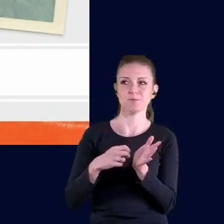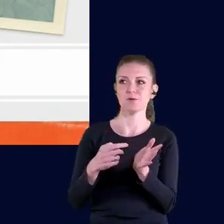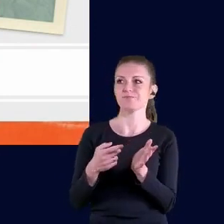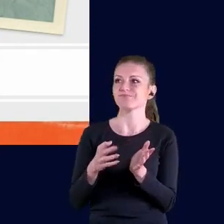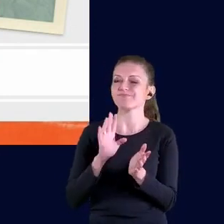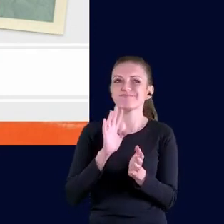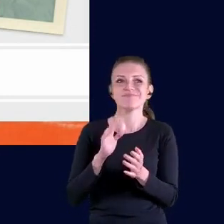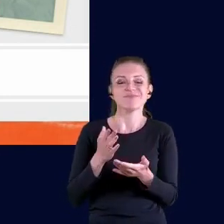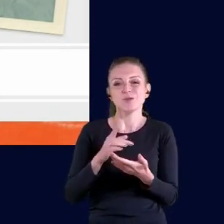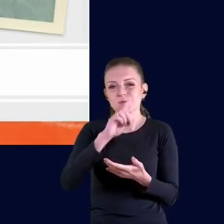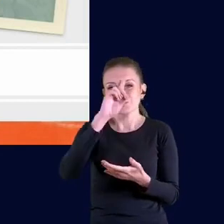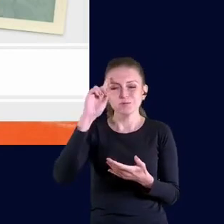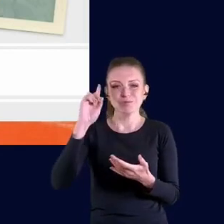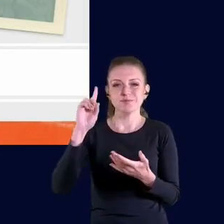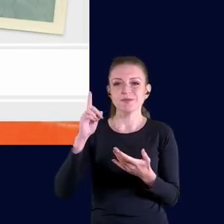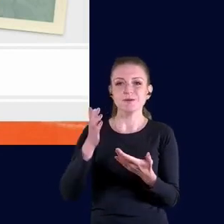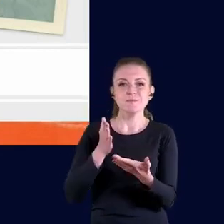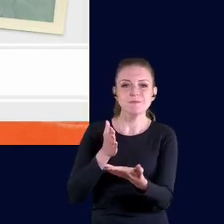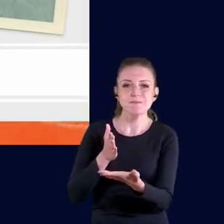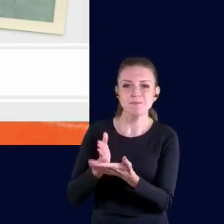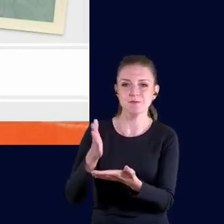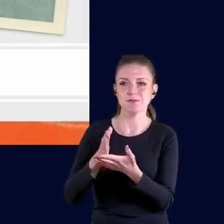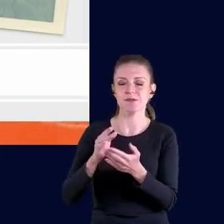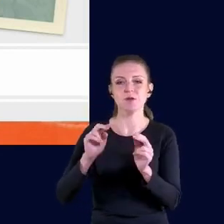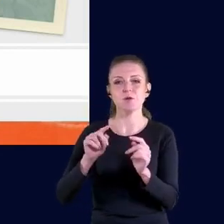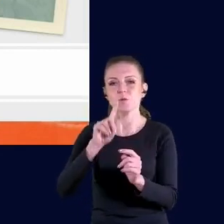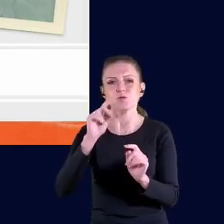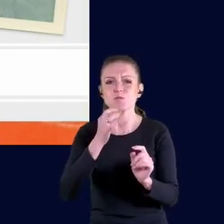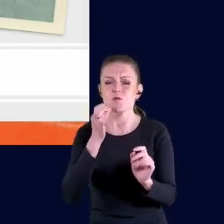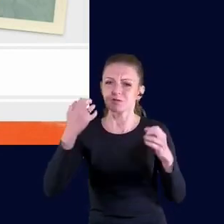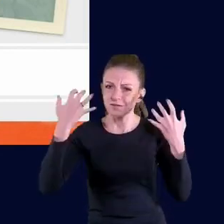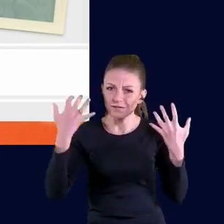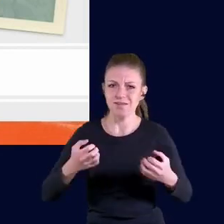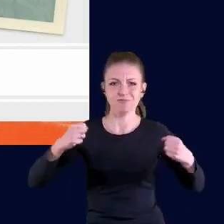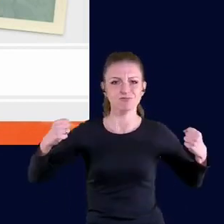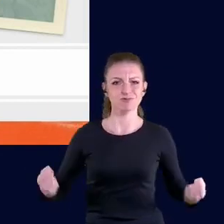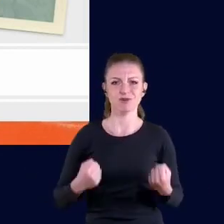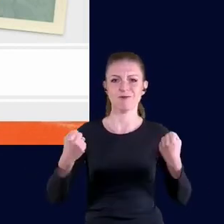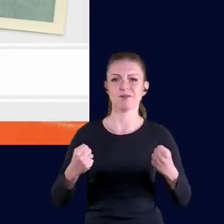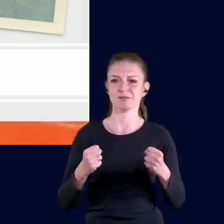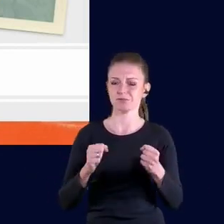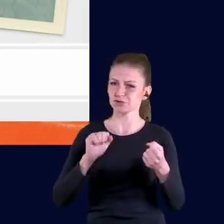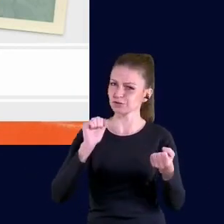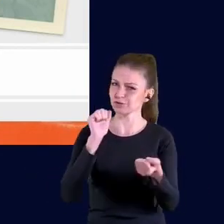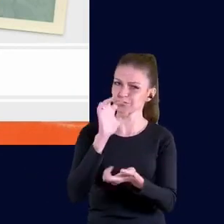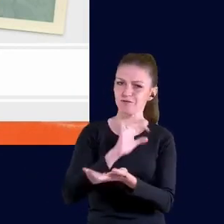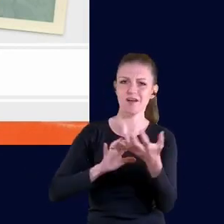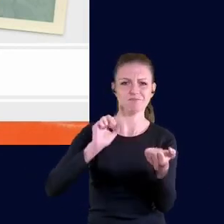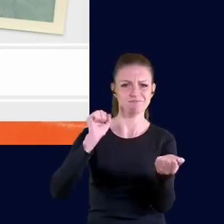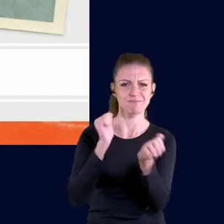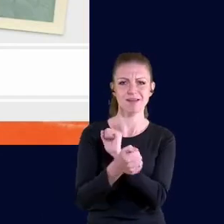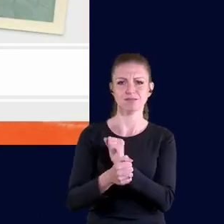która popchnęła młodych ludzi do zmiany świata Bardzo proszę o następny slajd